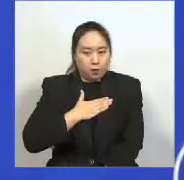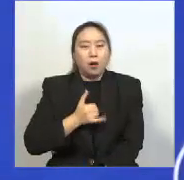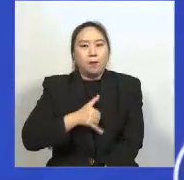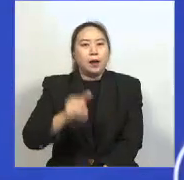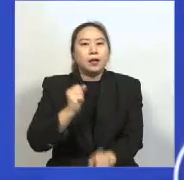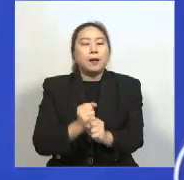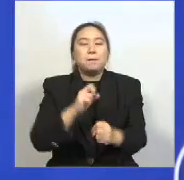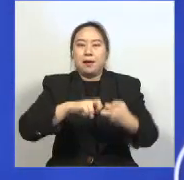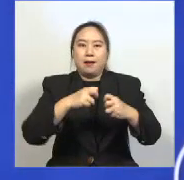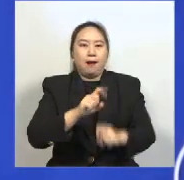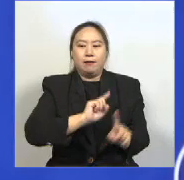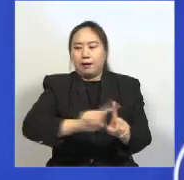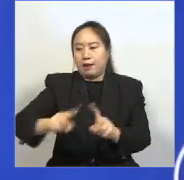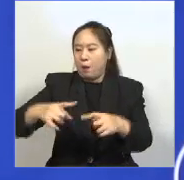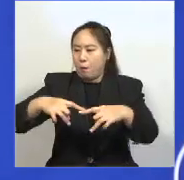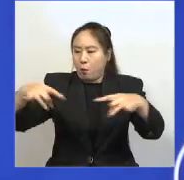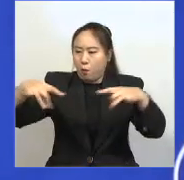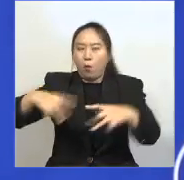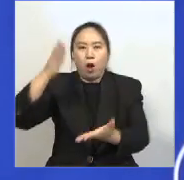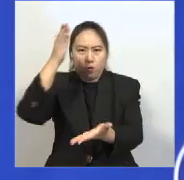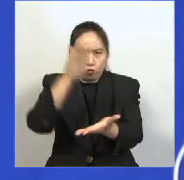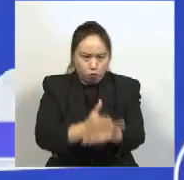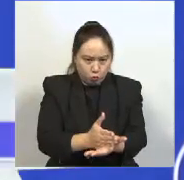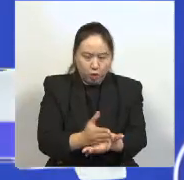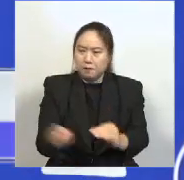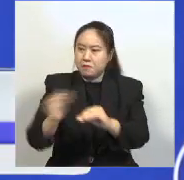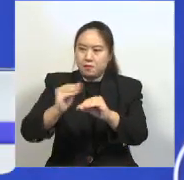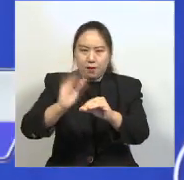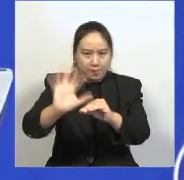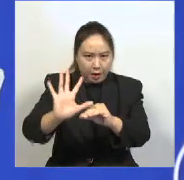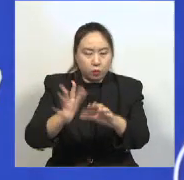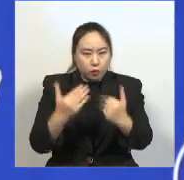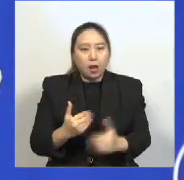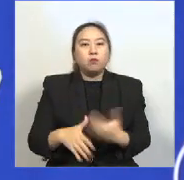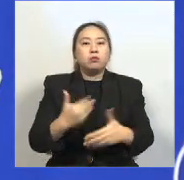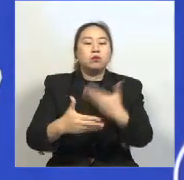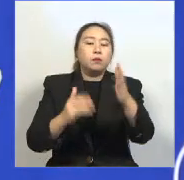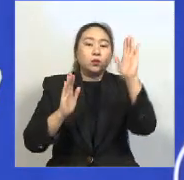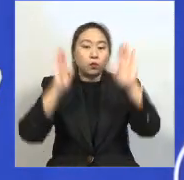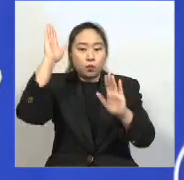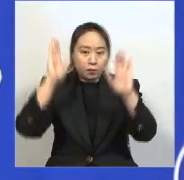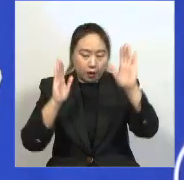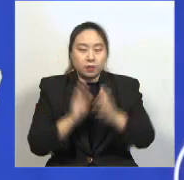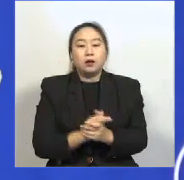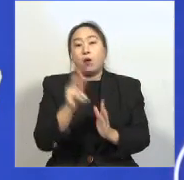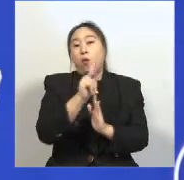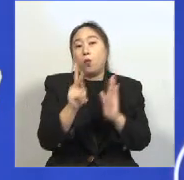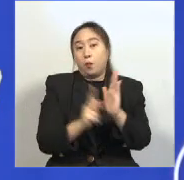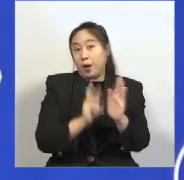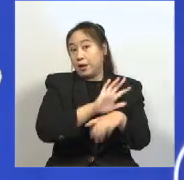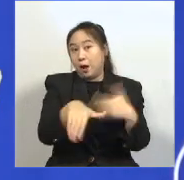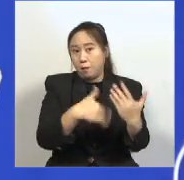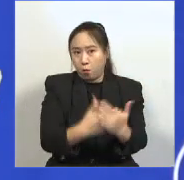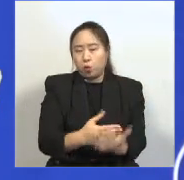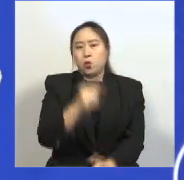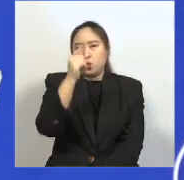ล่านั้นหยุดความขัดแย้งเหล่านั้นไม่ให้มันบานปลายไปอีกแล้วก็เดินหน้าไปสู่การเป็นประชาธิปไตยกฎหมายชี้ว่าแบบต้องเป็นกฎหมาย